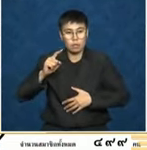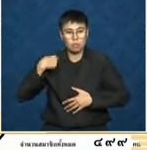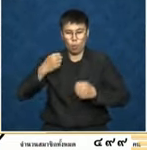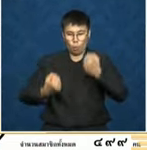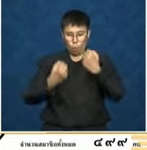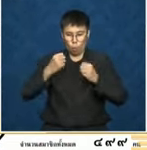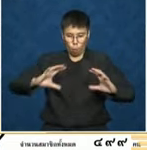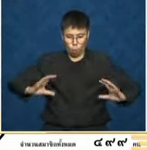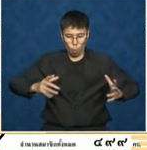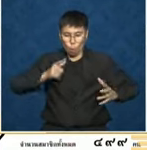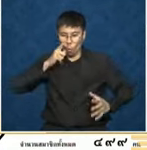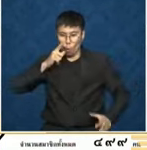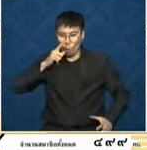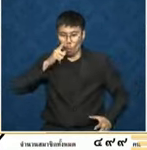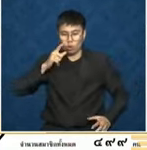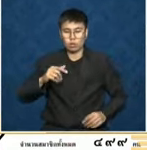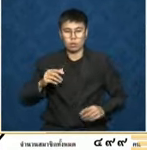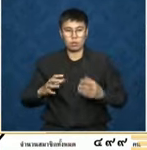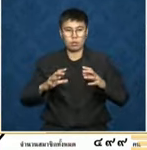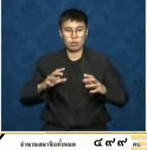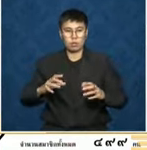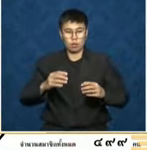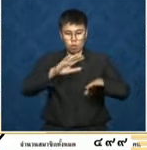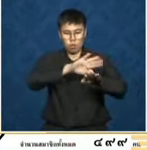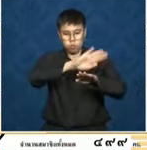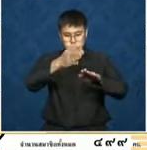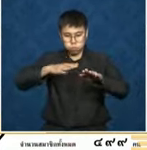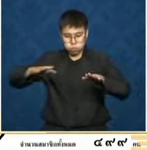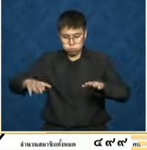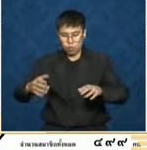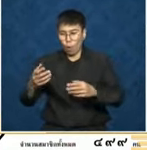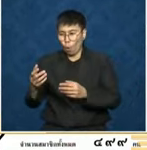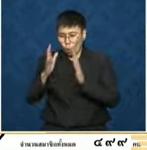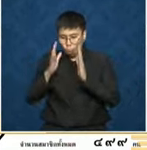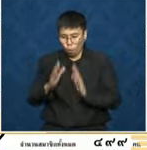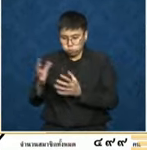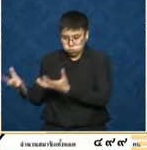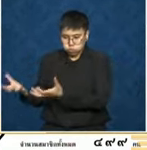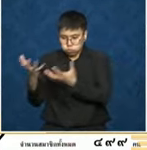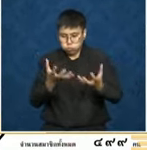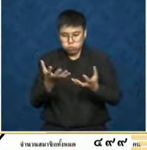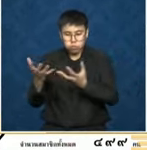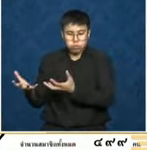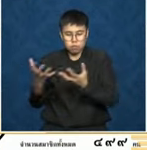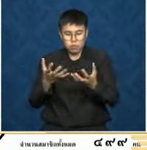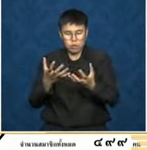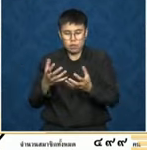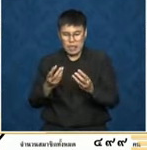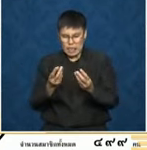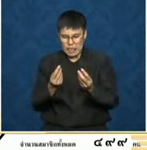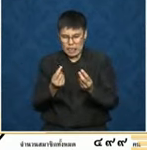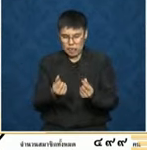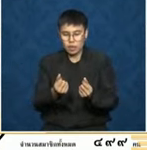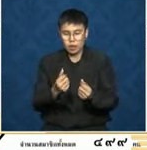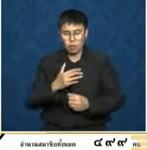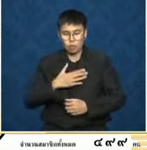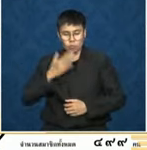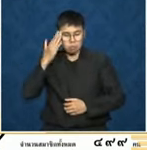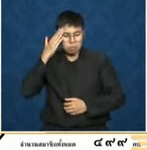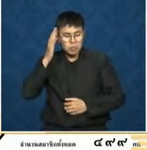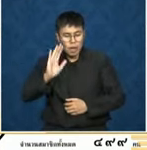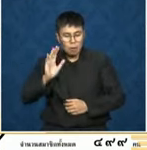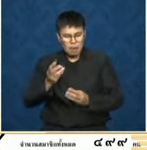ใช้คนที่เยอะมากในการขนอุปกรณ์ซึ่งมันเป็นรายละเอียดมากนะครับในทางวิศวกรรมเนี่ยอันนี้ผมก็ไม่ทราบ